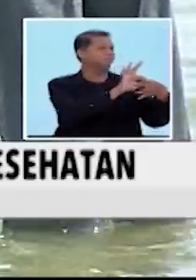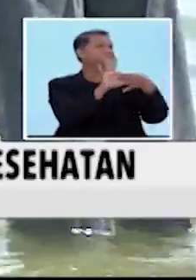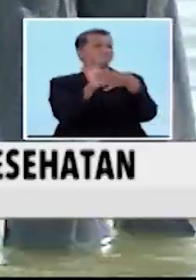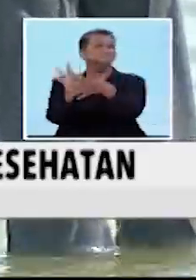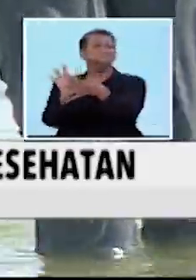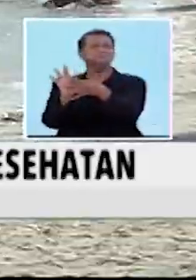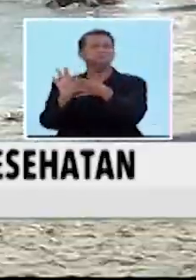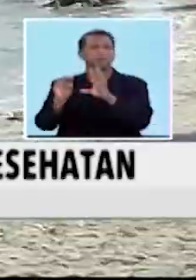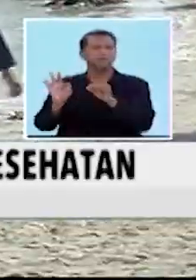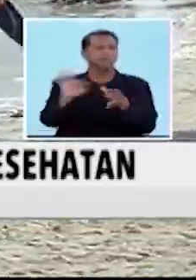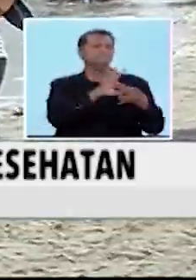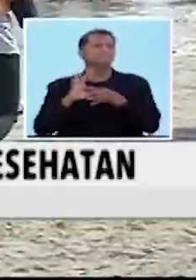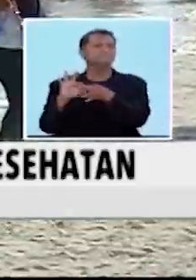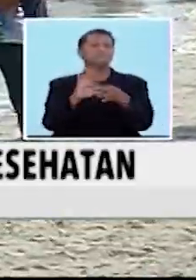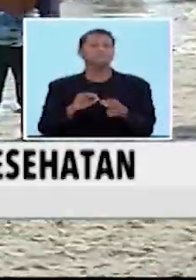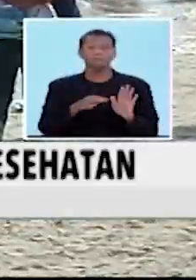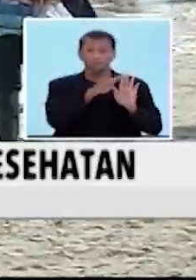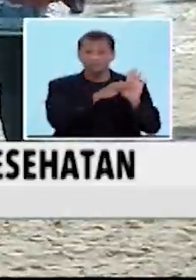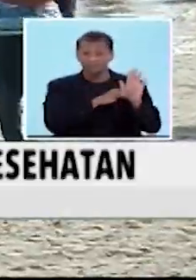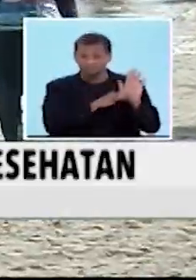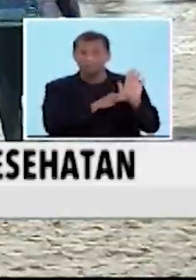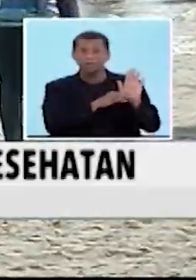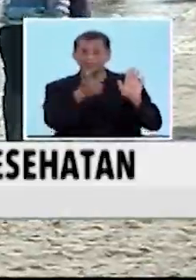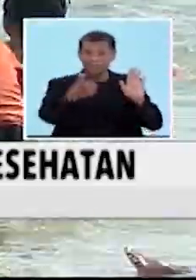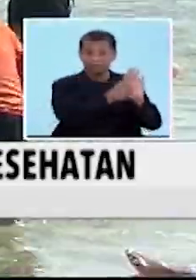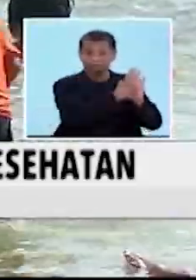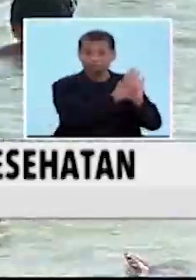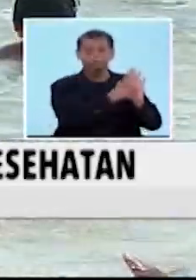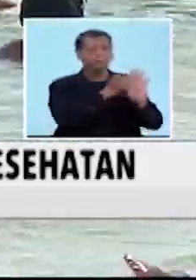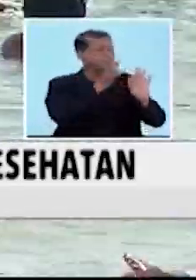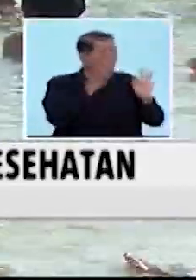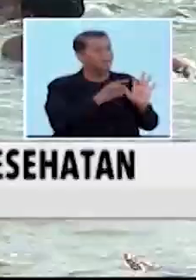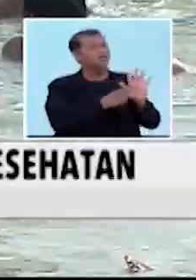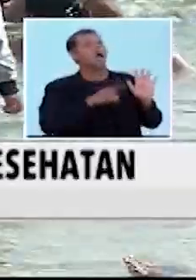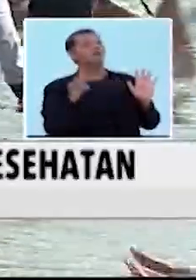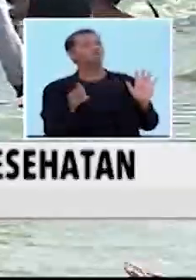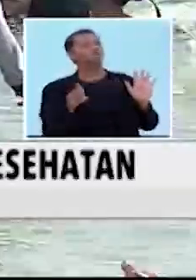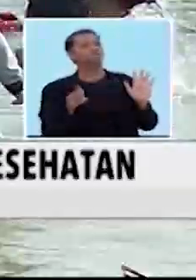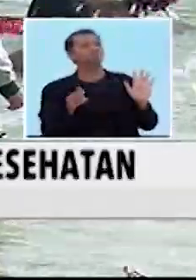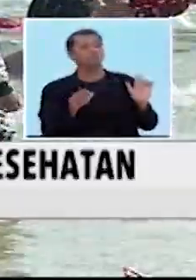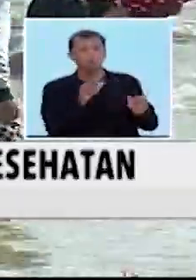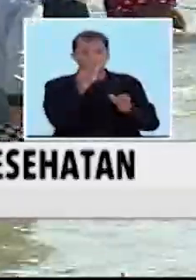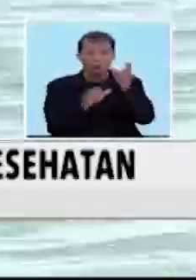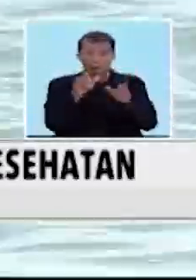harus disiplin menerapkan protokol kesehatan, apalagi warga yang rentan terkena virus COVID-19.